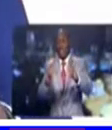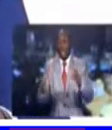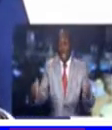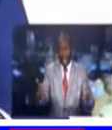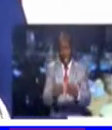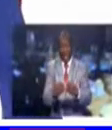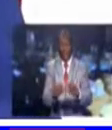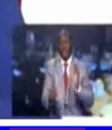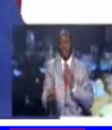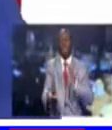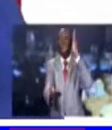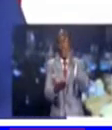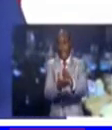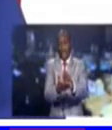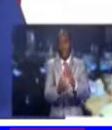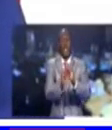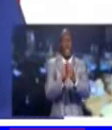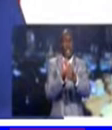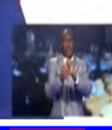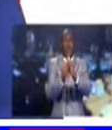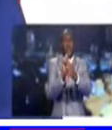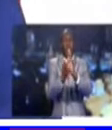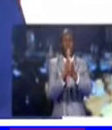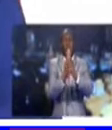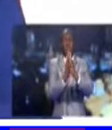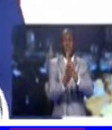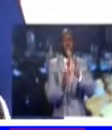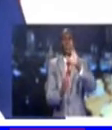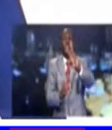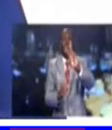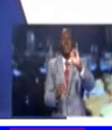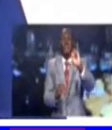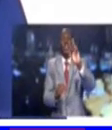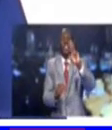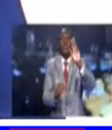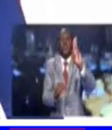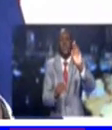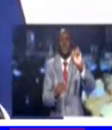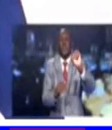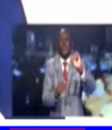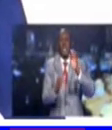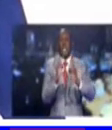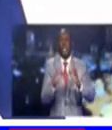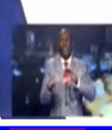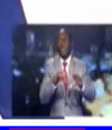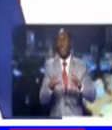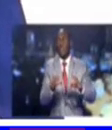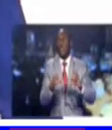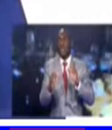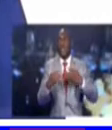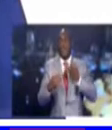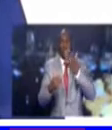nous arrêtons la circulation du virus si nous le faisons nous avons la chance